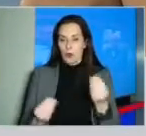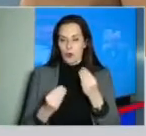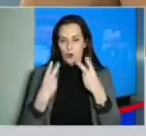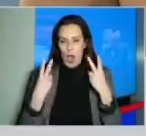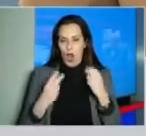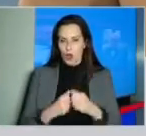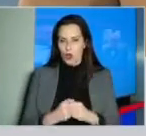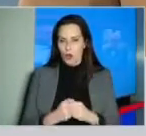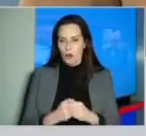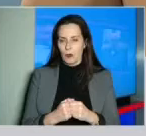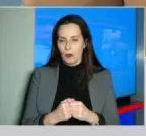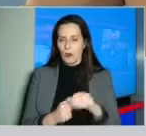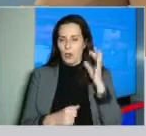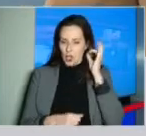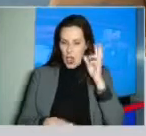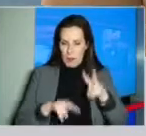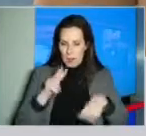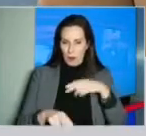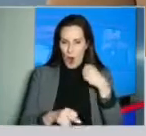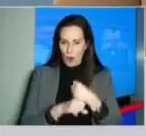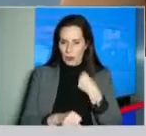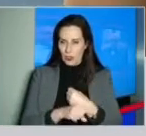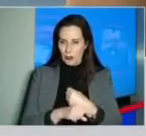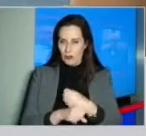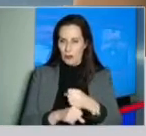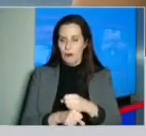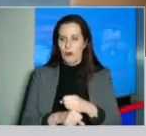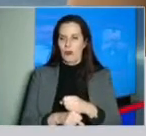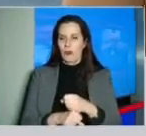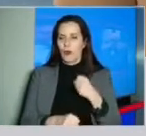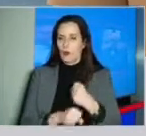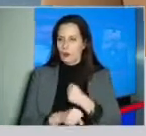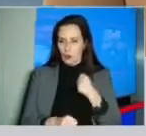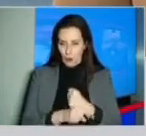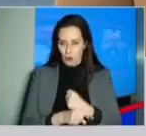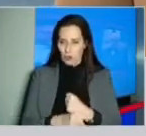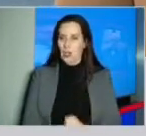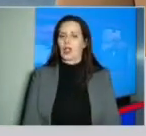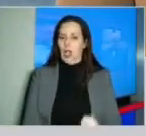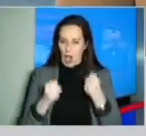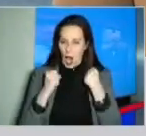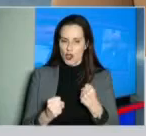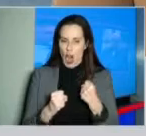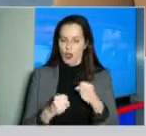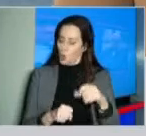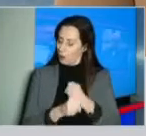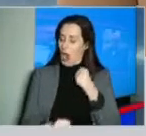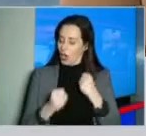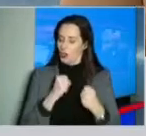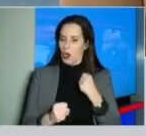חשוב. שהמטפלות והעובדים במוסדות הסיעודיים עושים עבודה קשה ביותר.